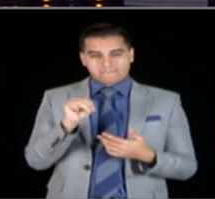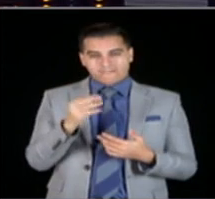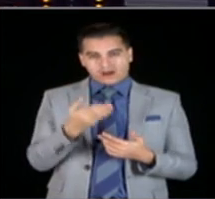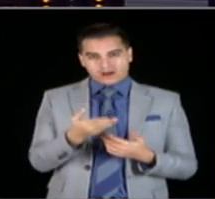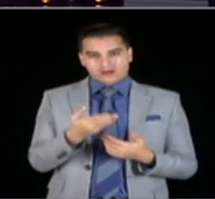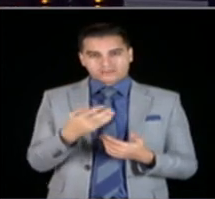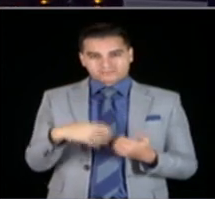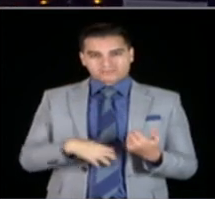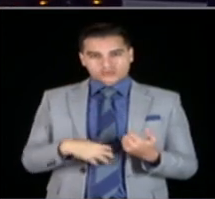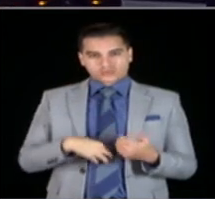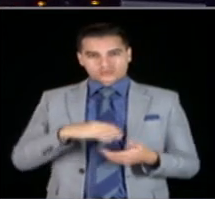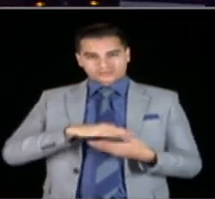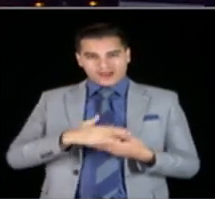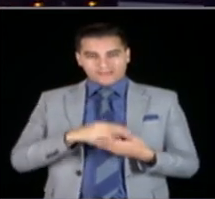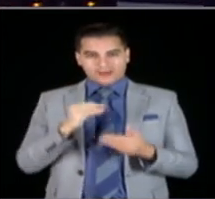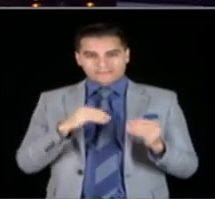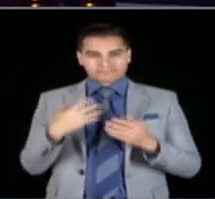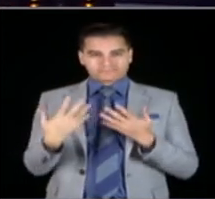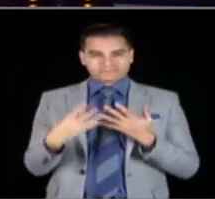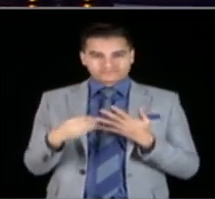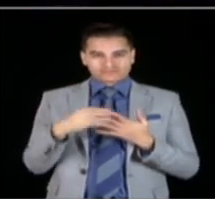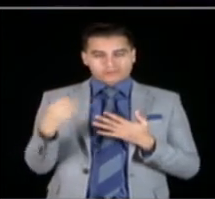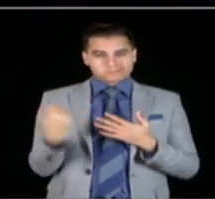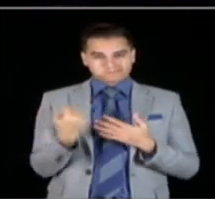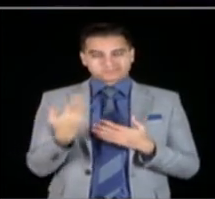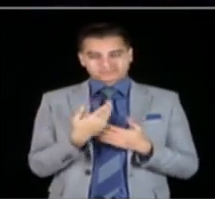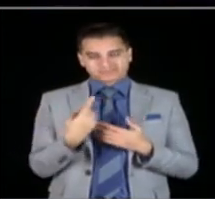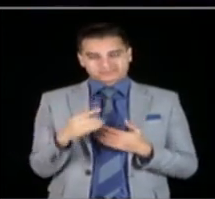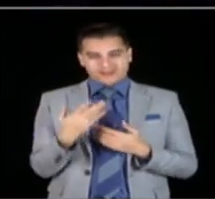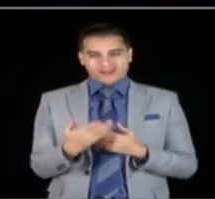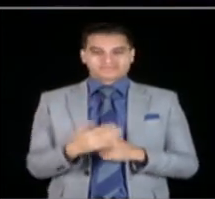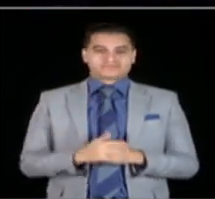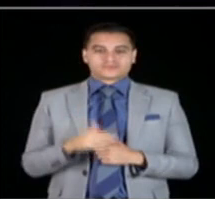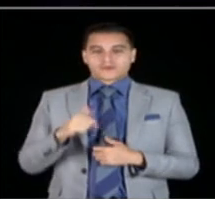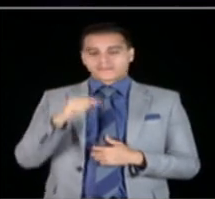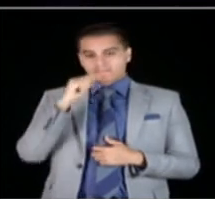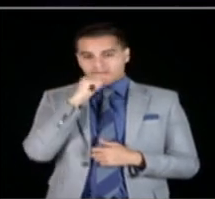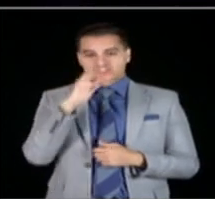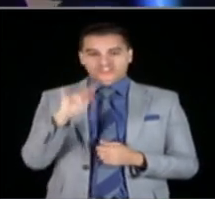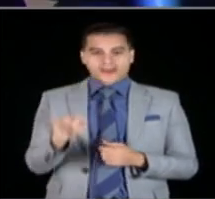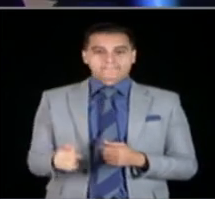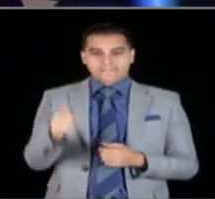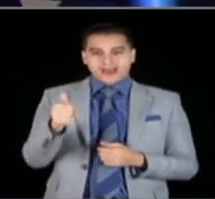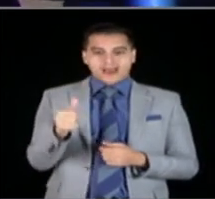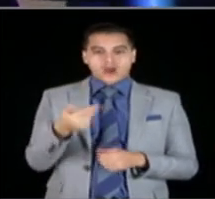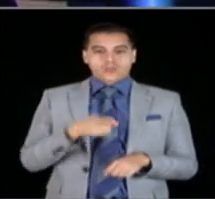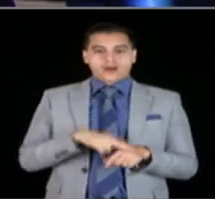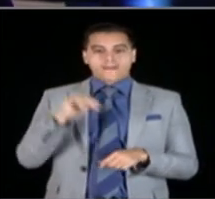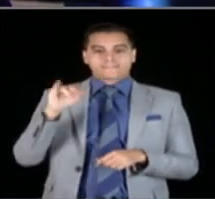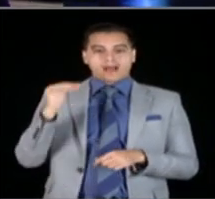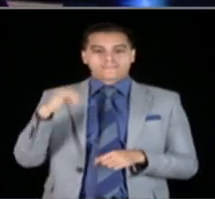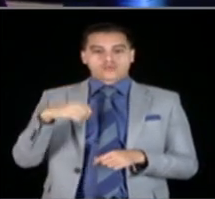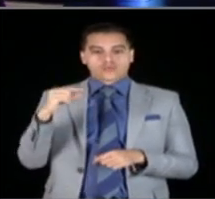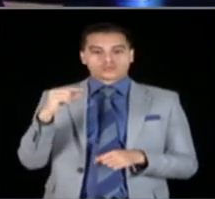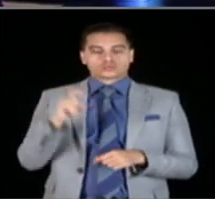ومزودة بويندوز 11. تفضلوا. شيماء ومحمود. محمود وشيماء.